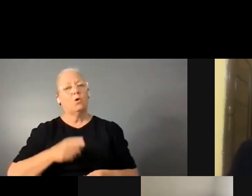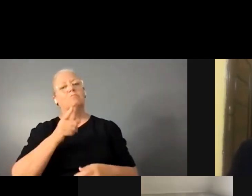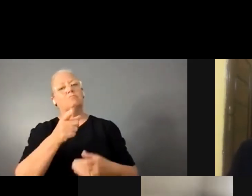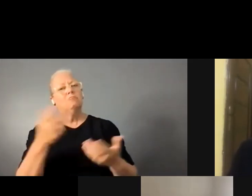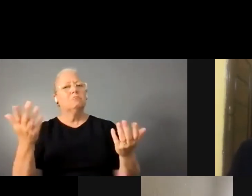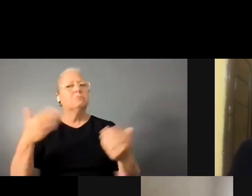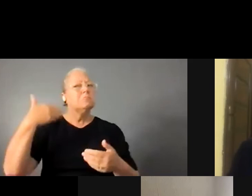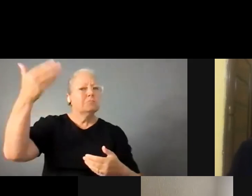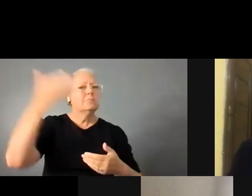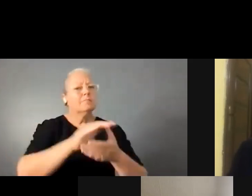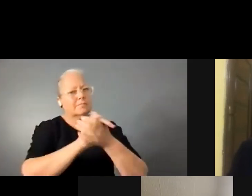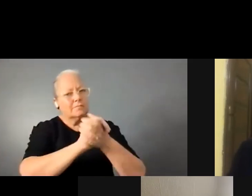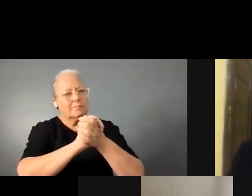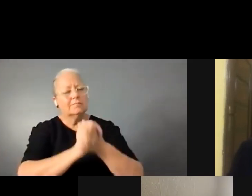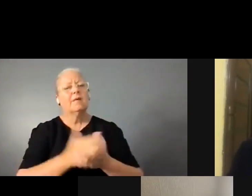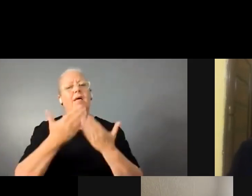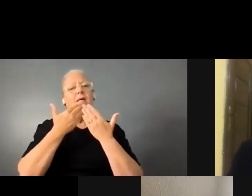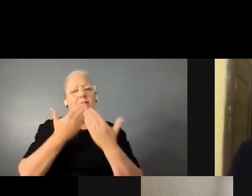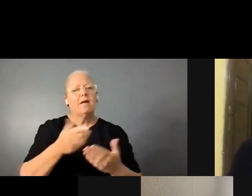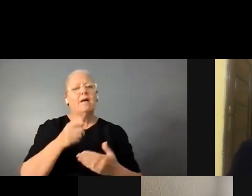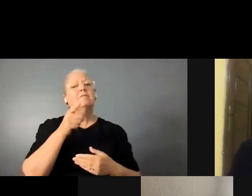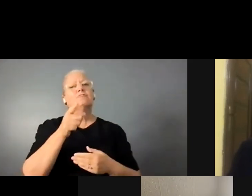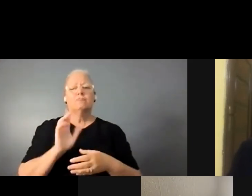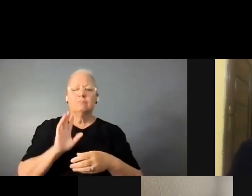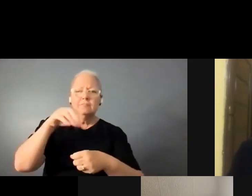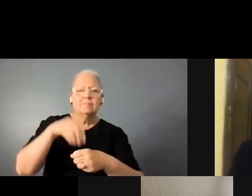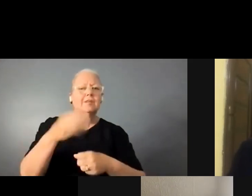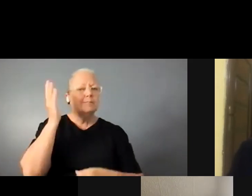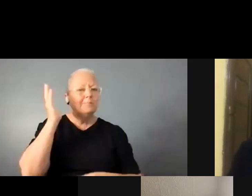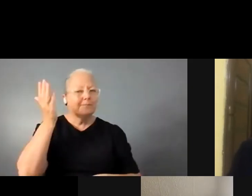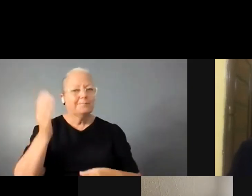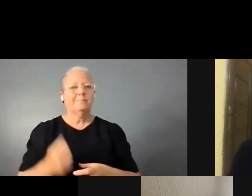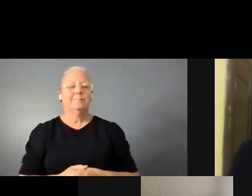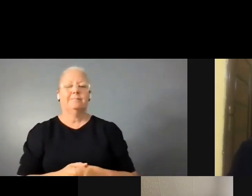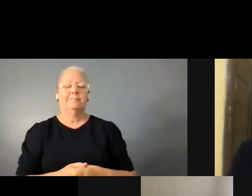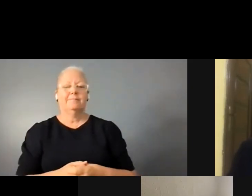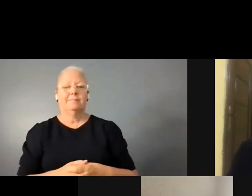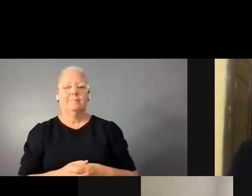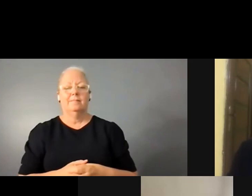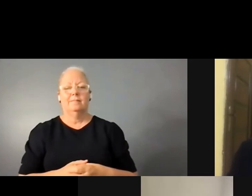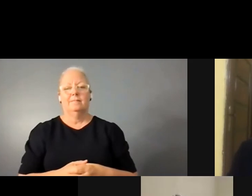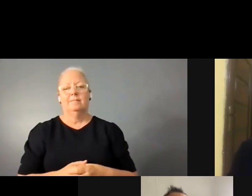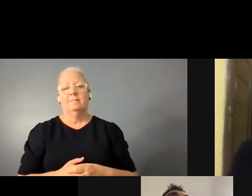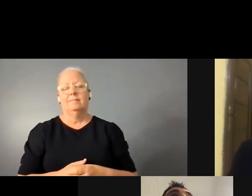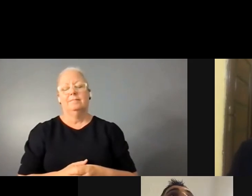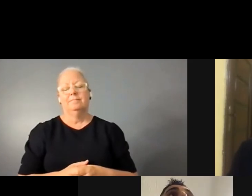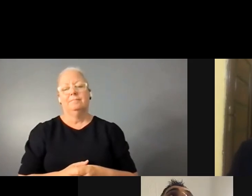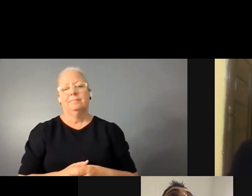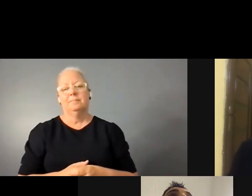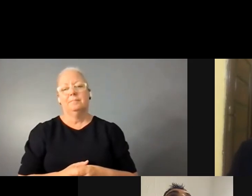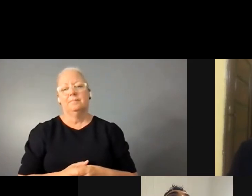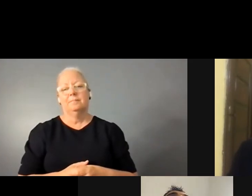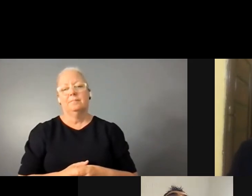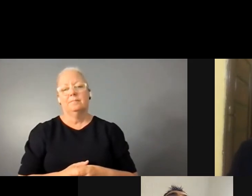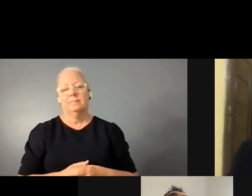this contribution. بهذا السيشن So, as you've heard, we have جدا عظيمه just